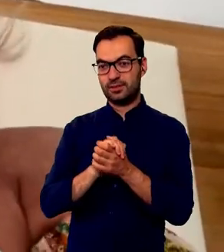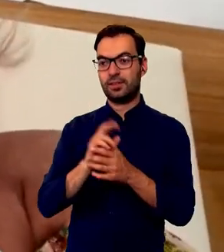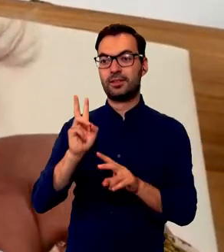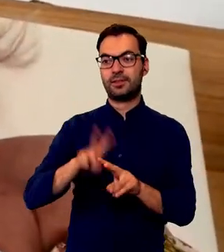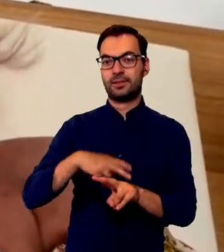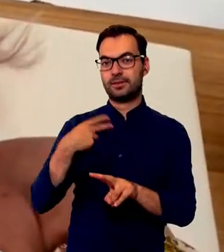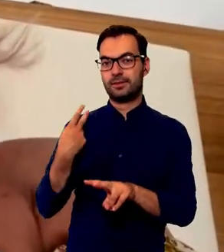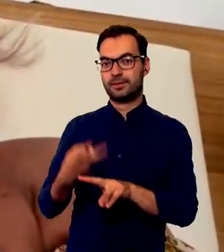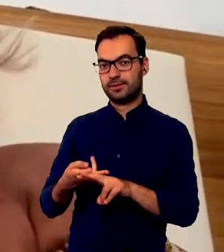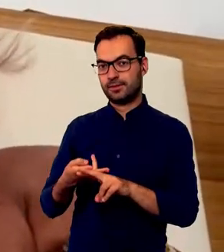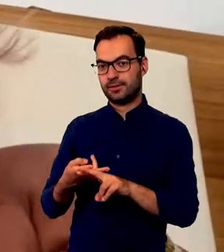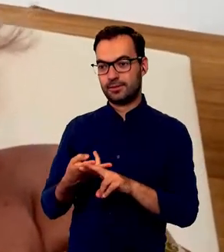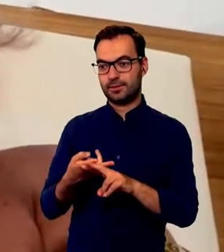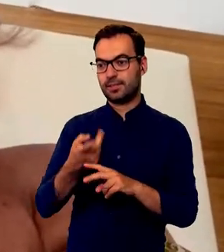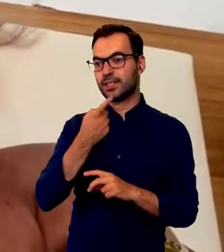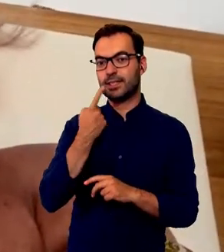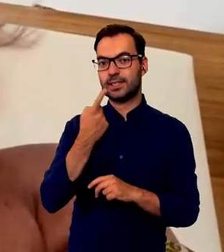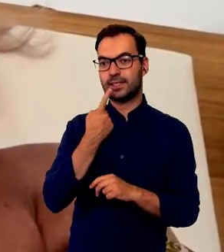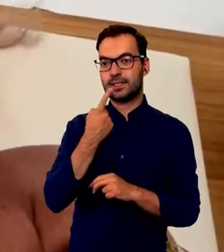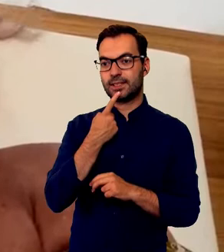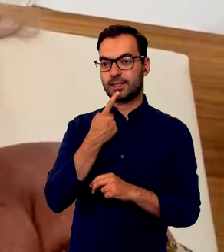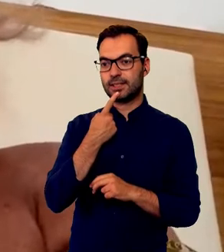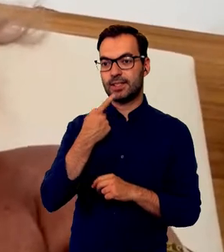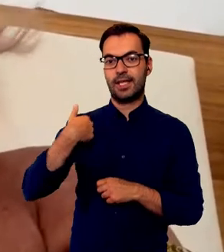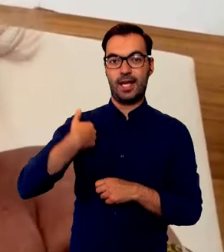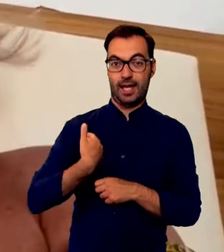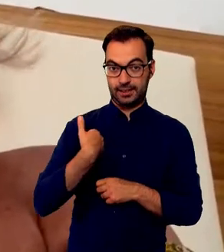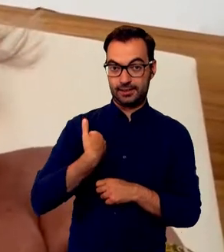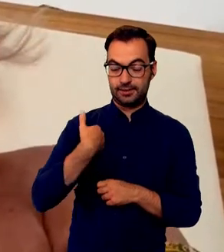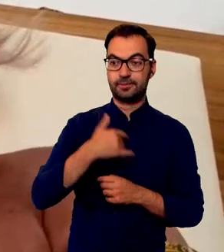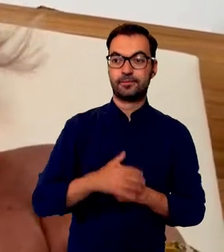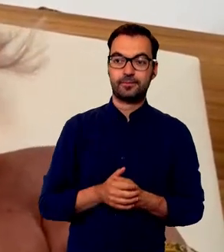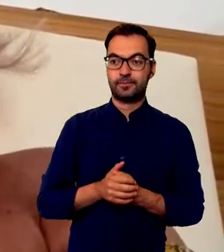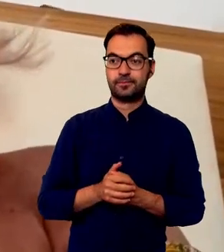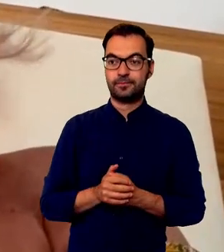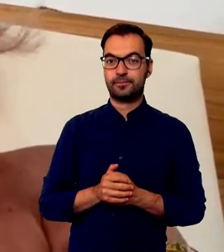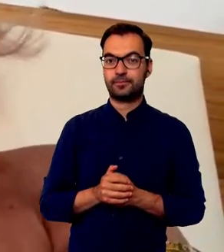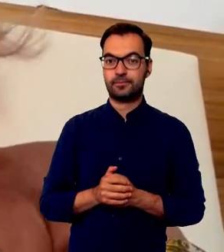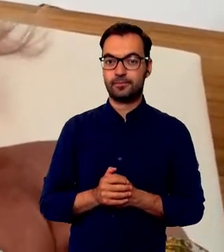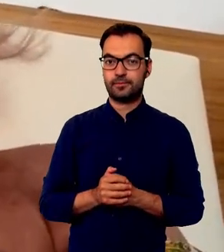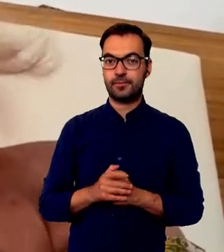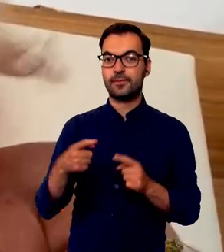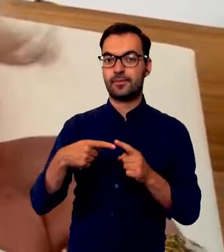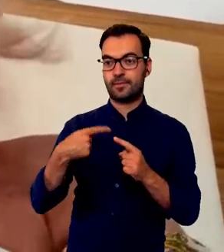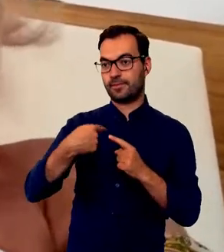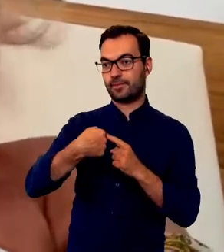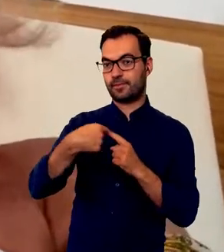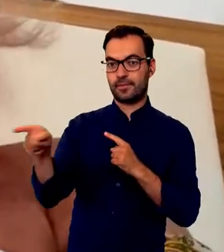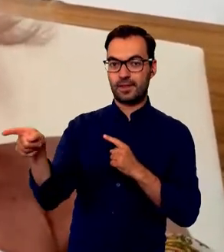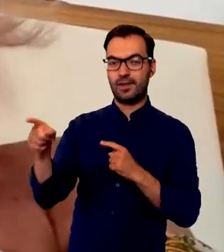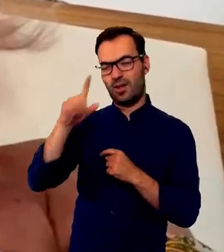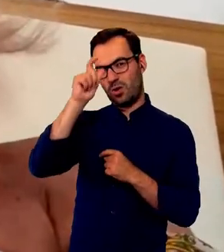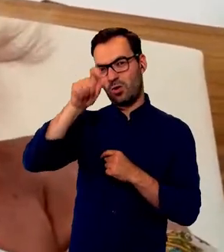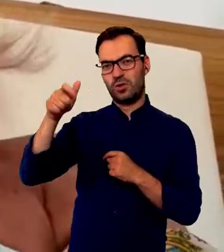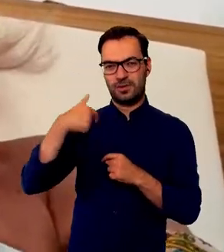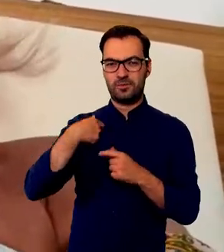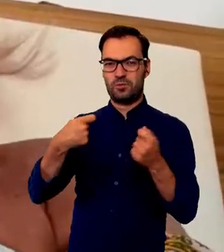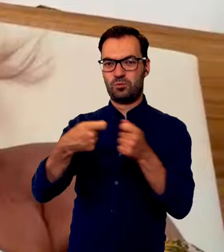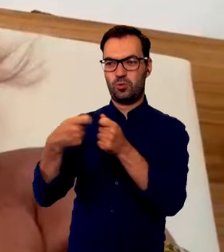przetłumaczony na język angielski. Dostali go ludzie, z którymi